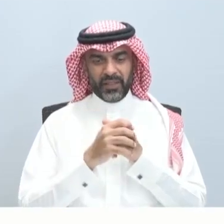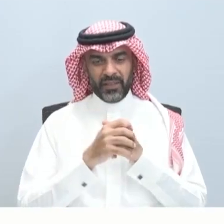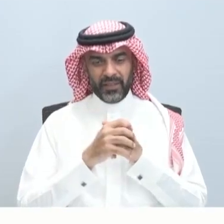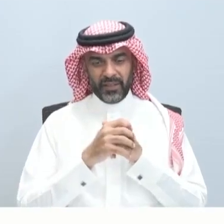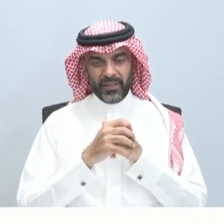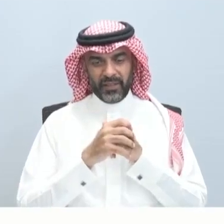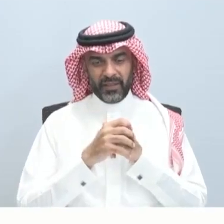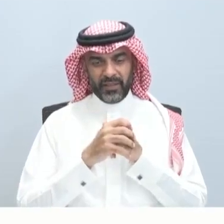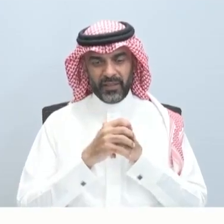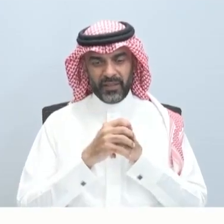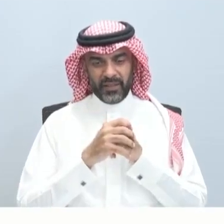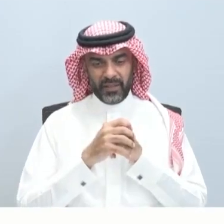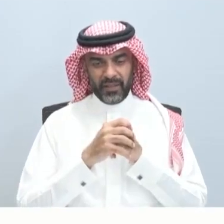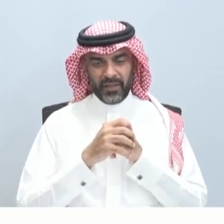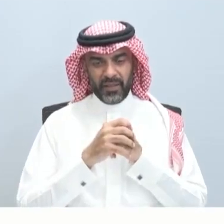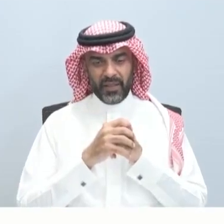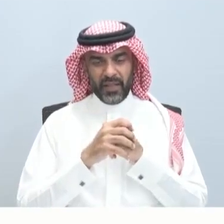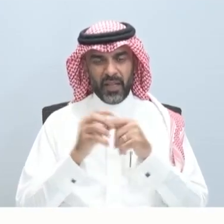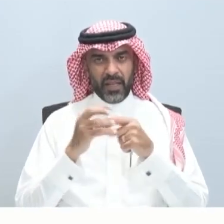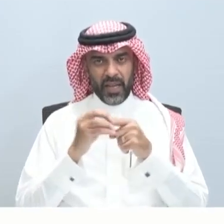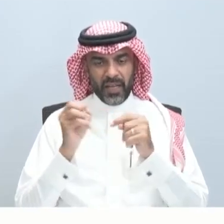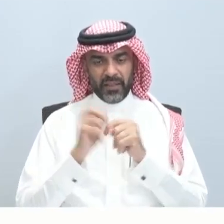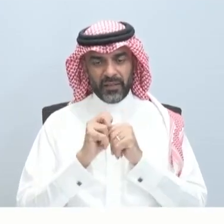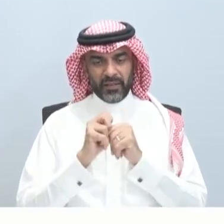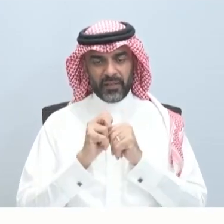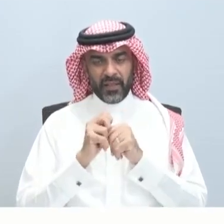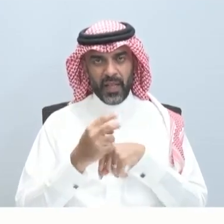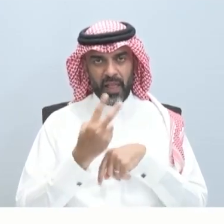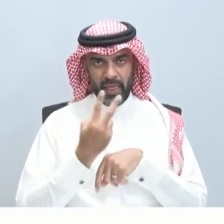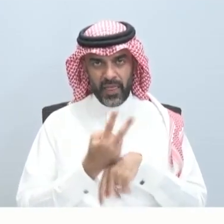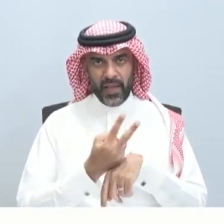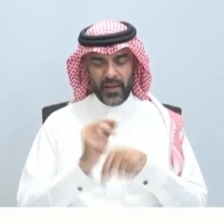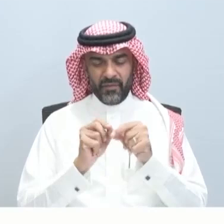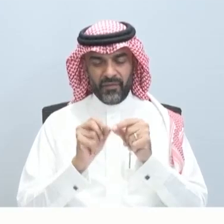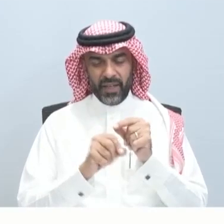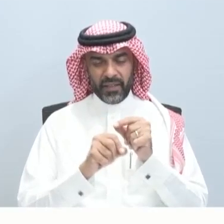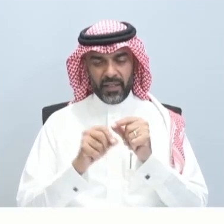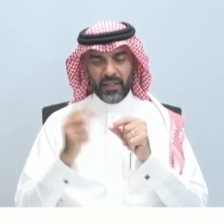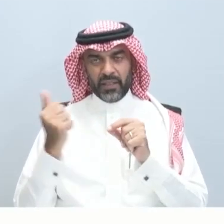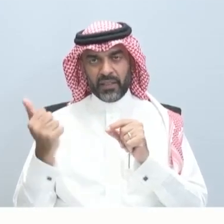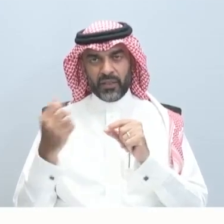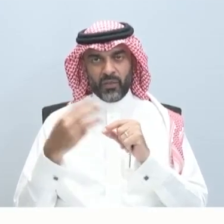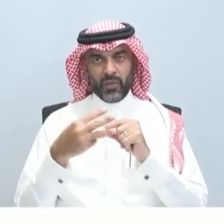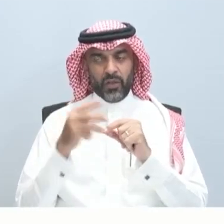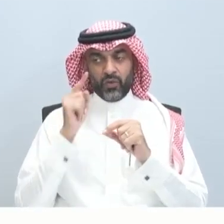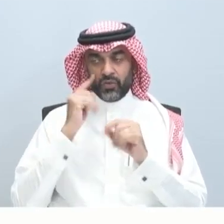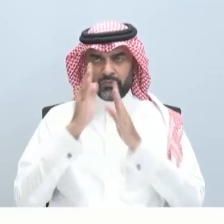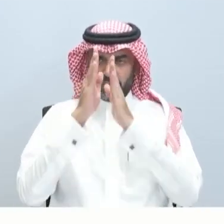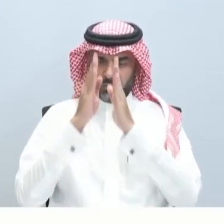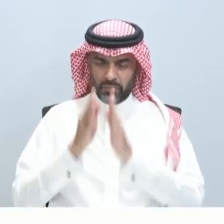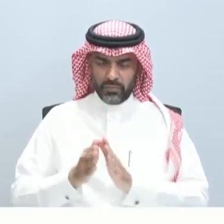سته سبعه وستون مطروحا منها اثنان وسته وثلاثون